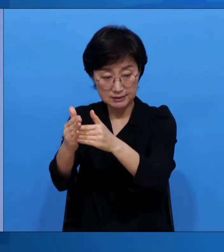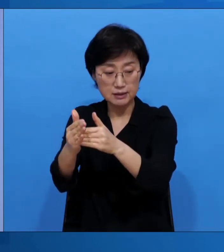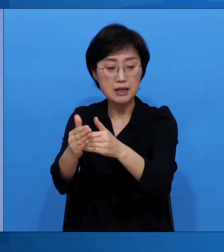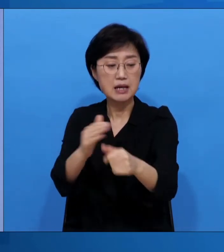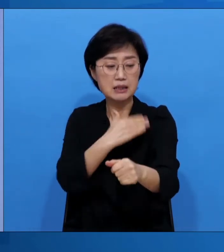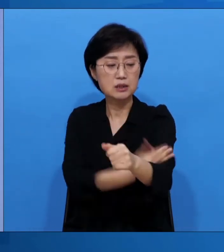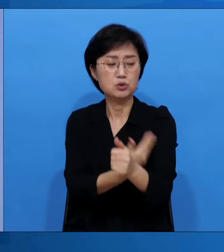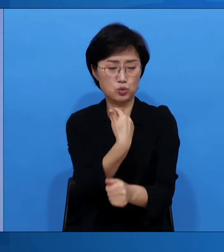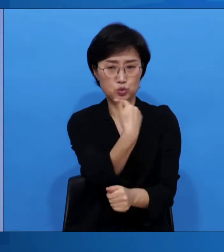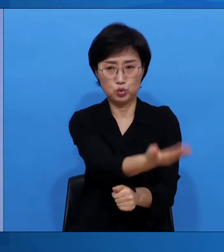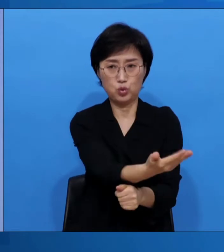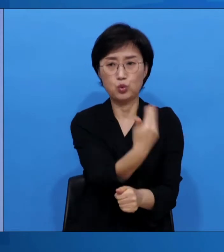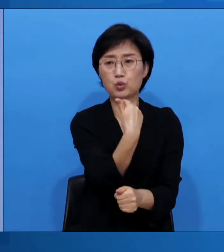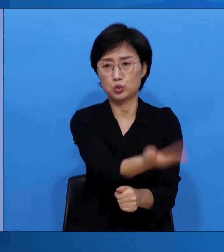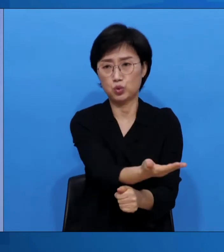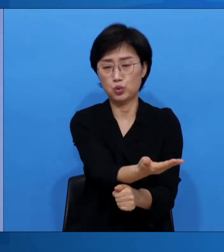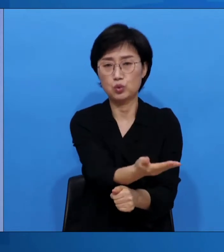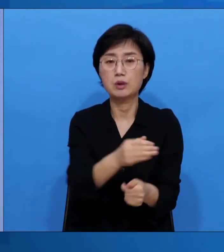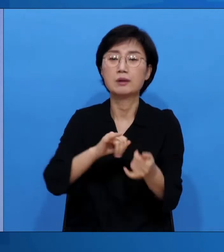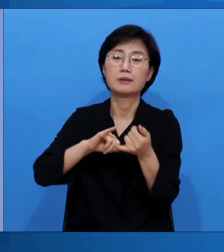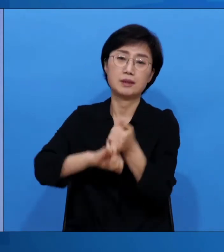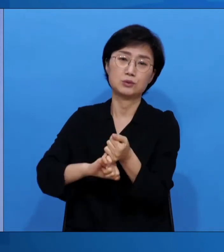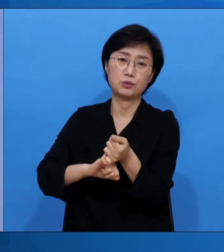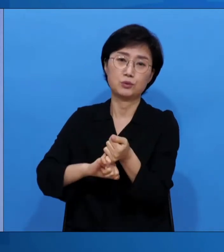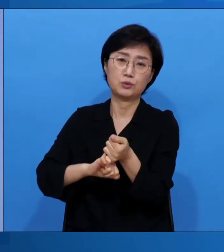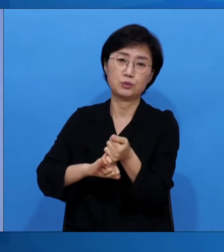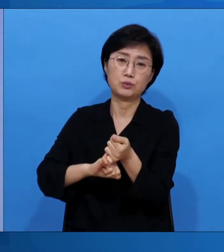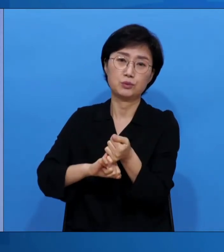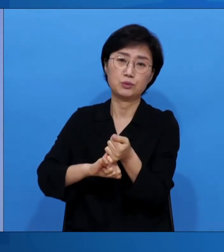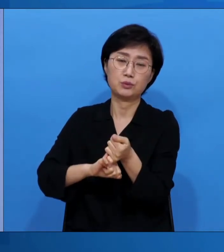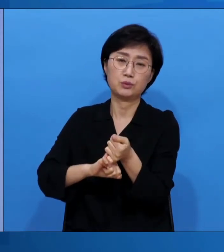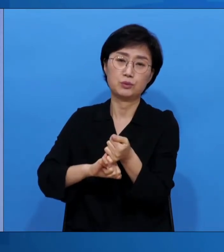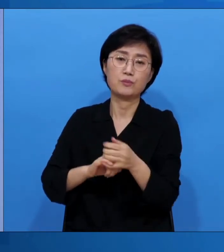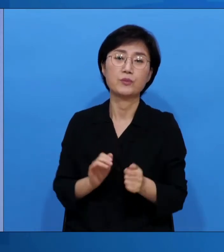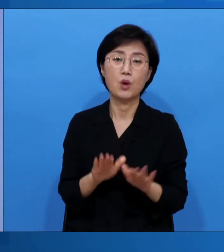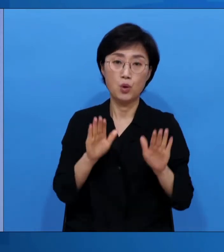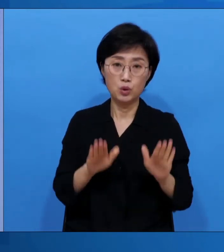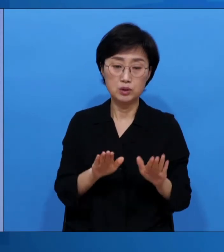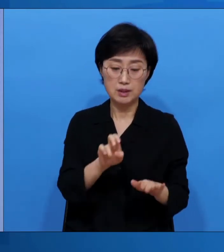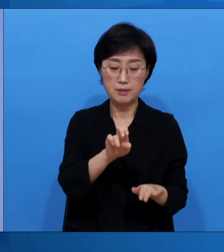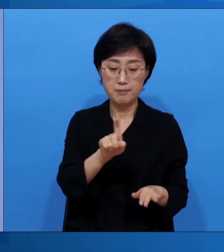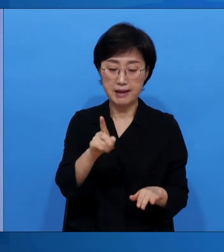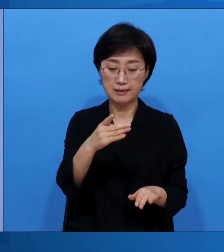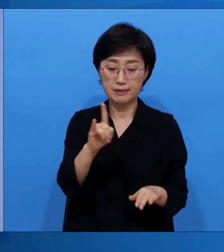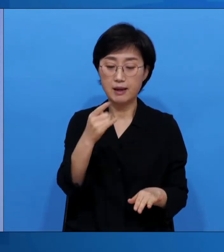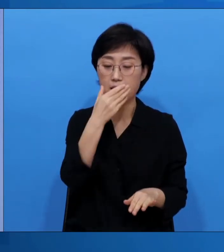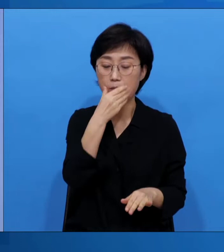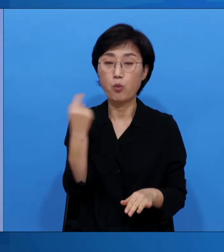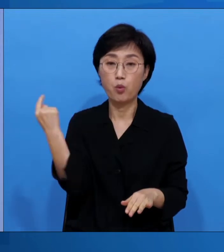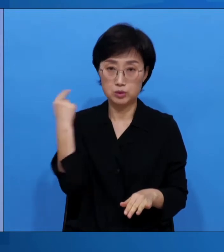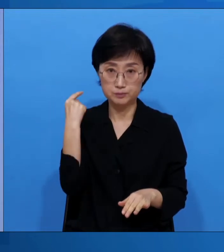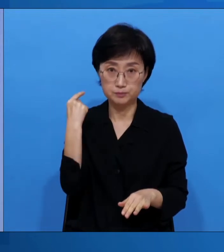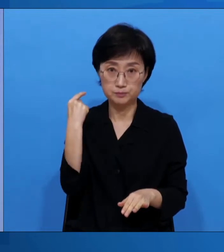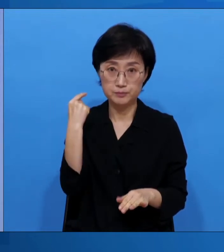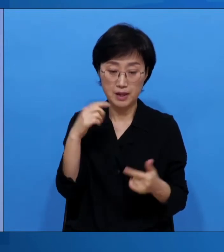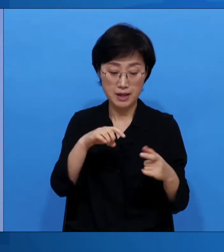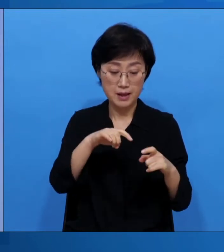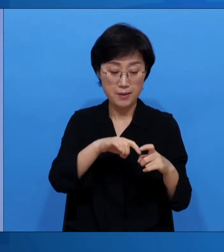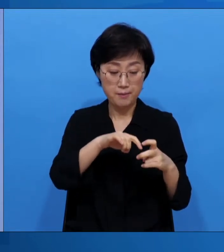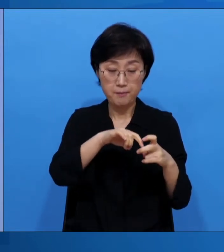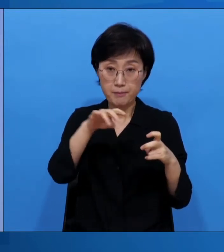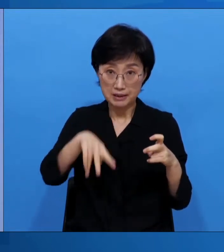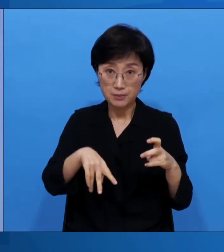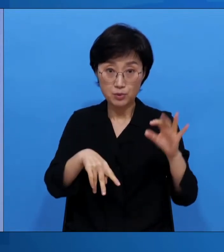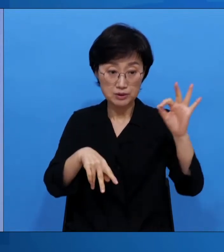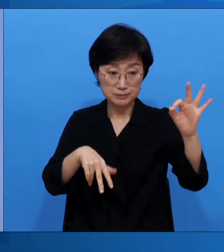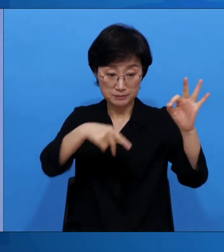earth." 이겁니다. This is it. 이게 오늘 마태복음 10장 이게 사도들의 임직식이에요. And so